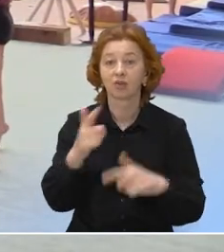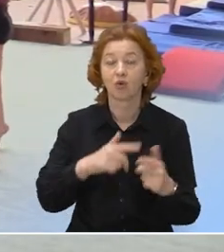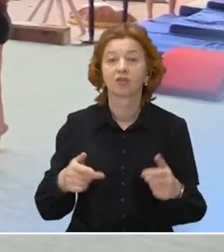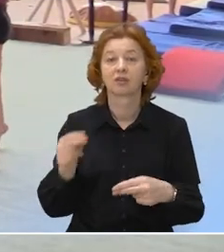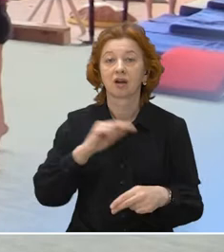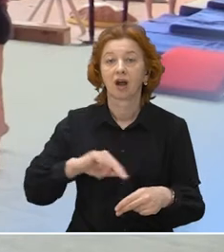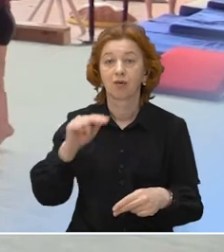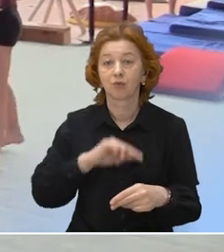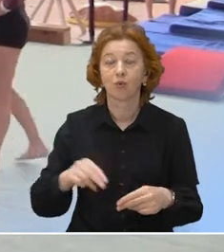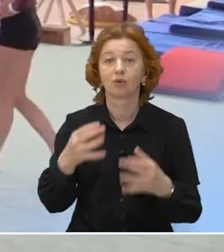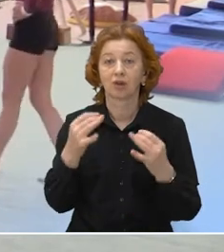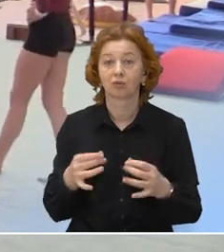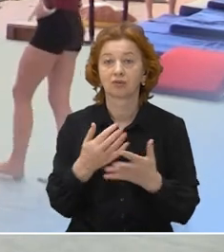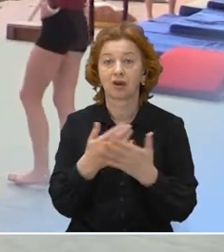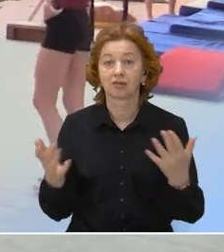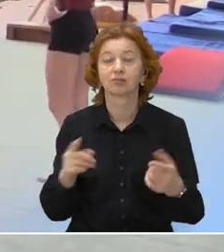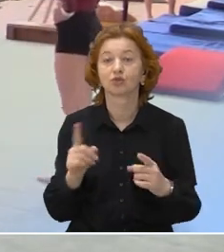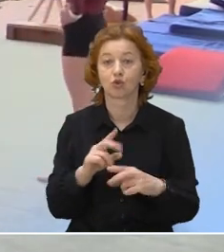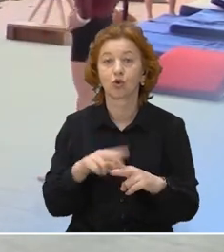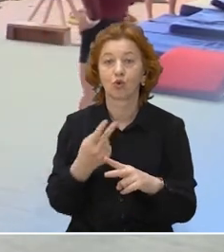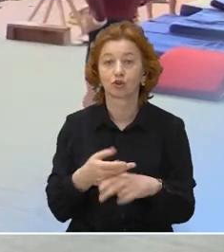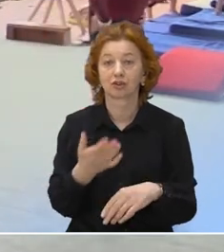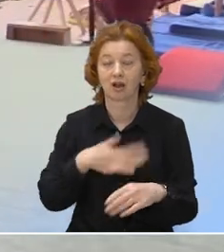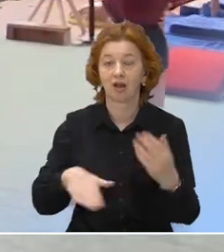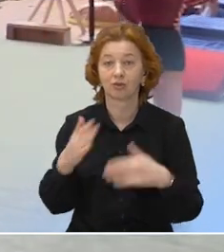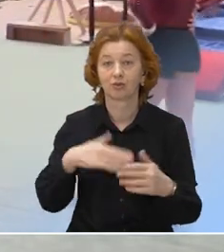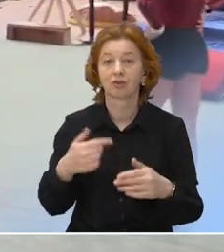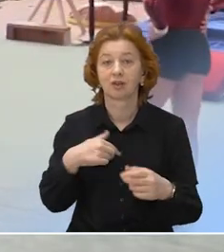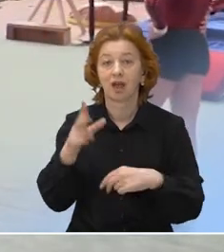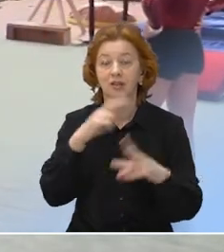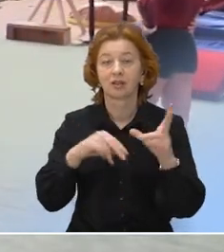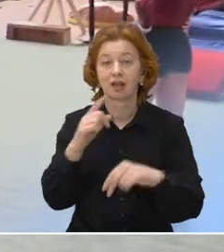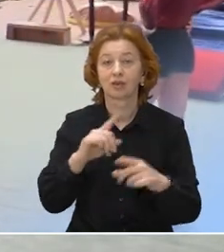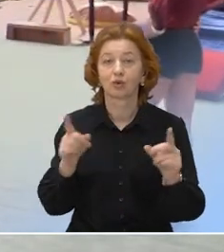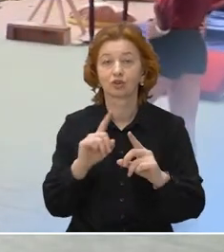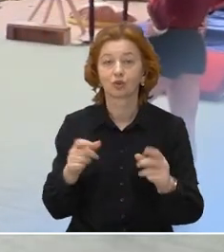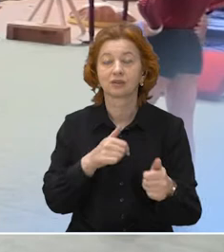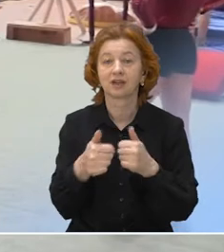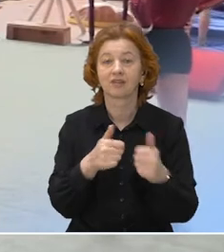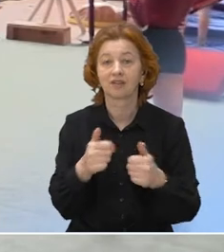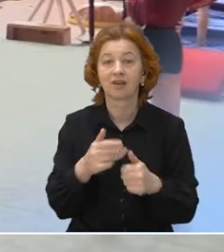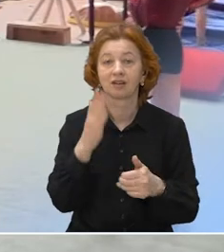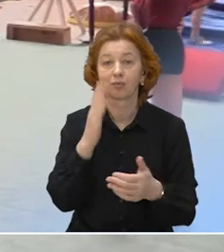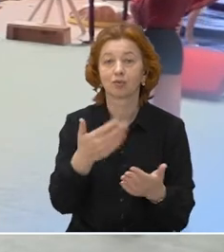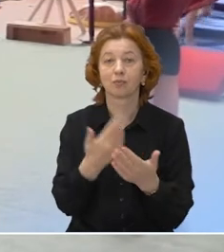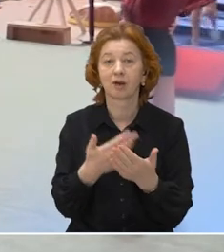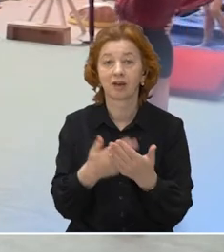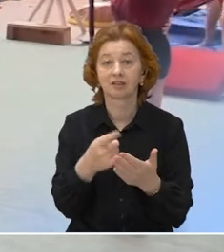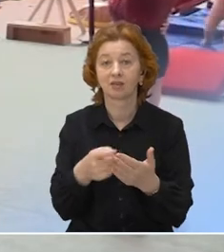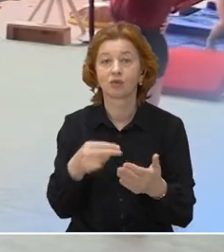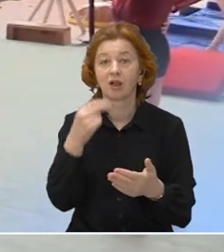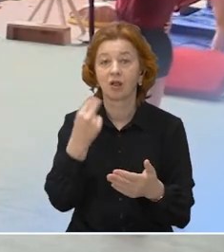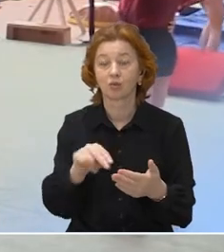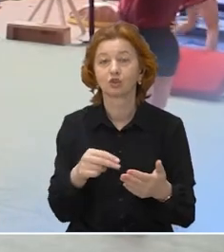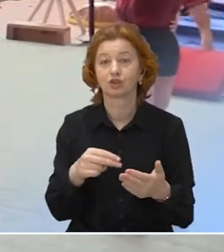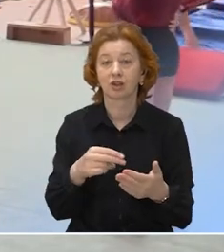готовятся, работают. Зала их не выгонишь, что радует. Вот. И я надеюсь, что и на соревнованиях они покажут